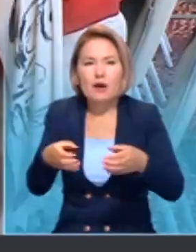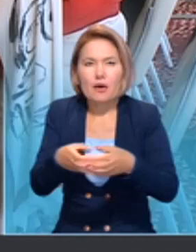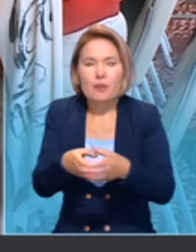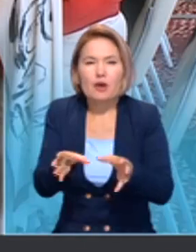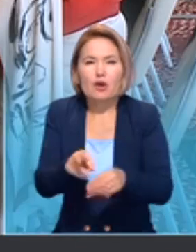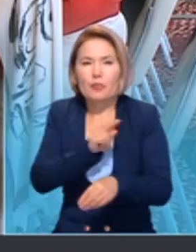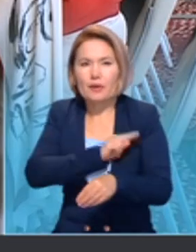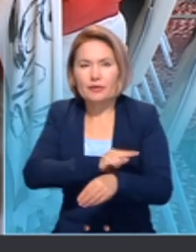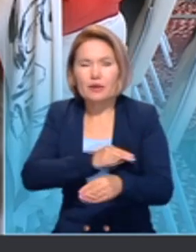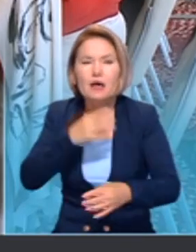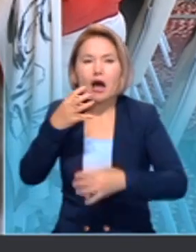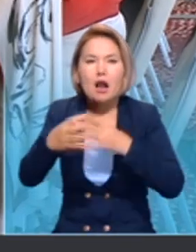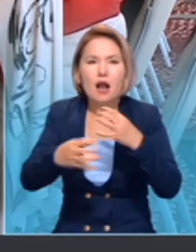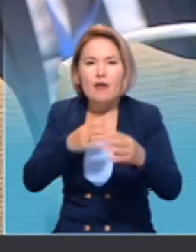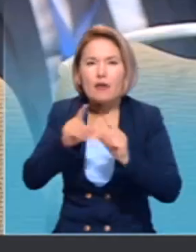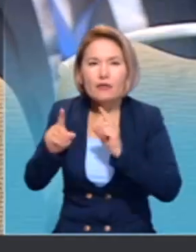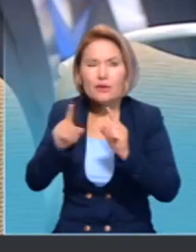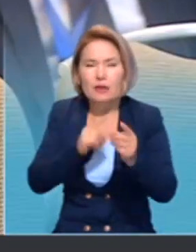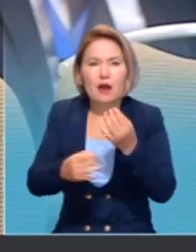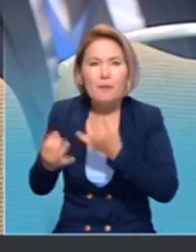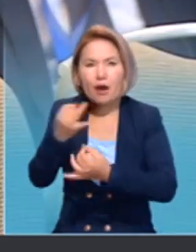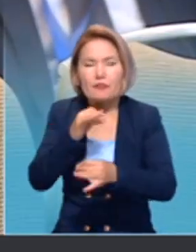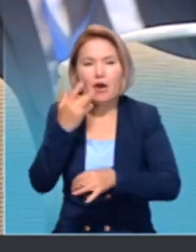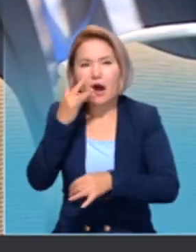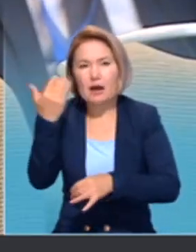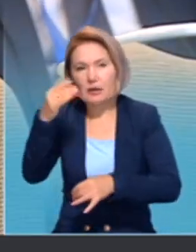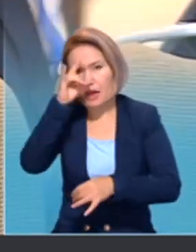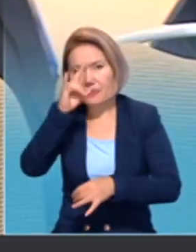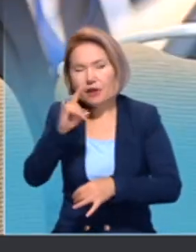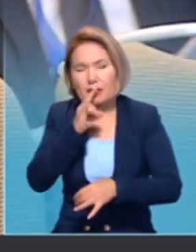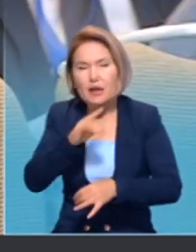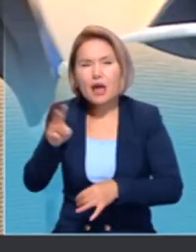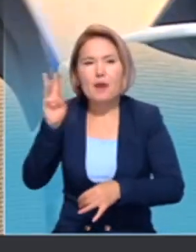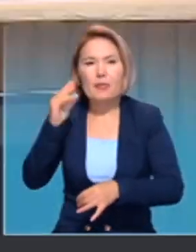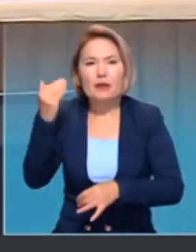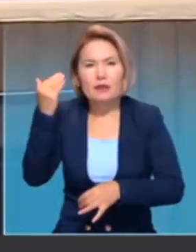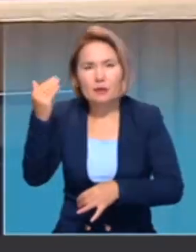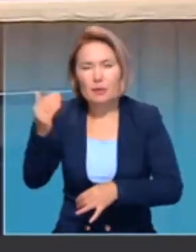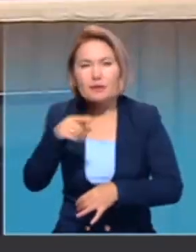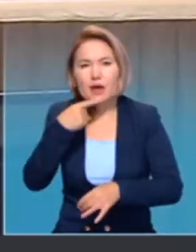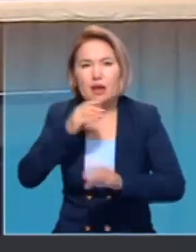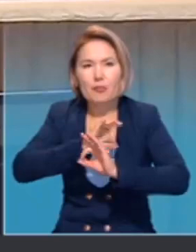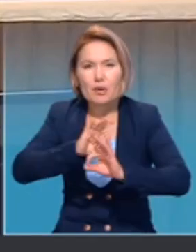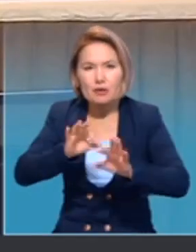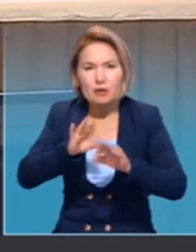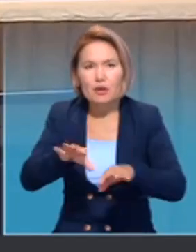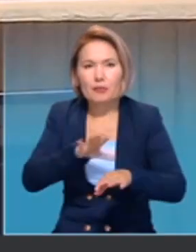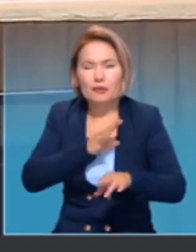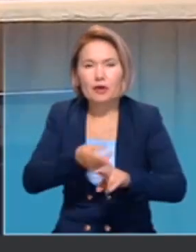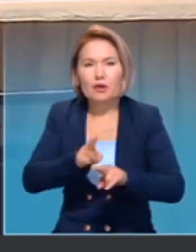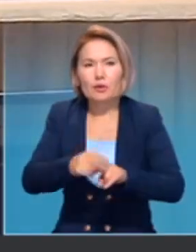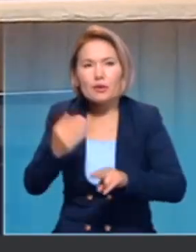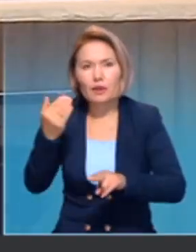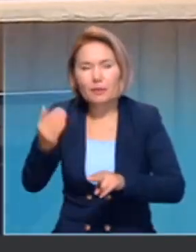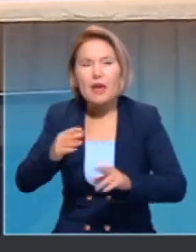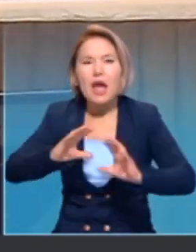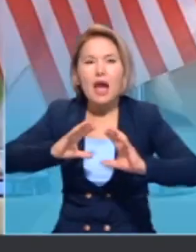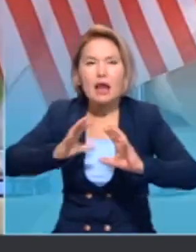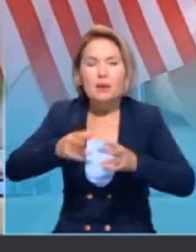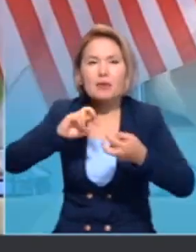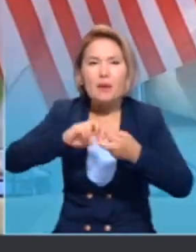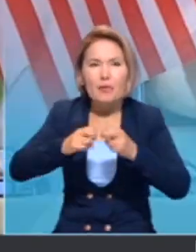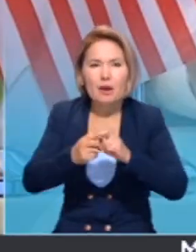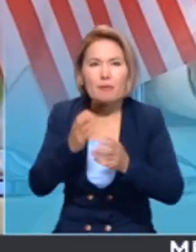серіктестікті нығайту атты халықаралық конференцияда ақш-тың Қазақстандағы елшісі Даниэл Розенблюм осылай деді. Өйткені бұл